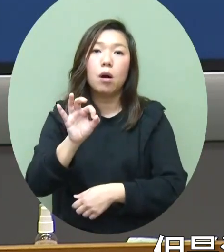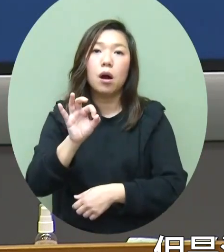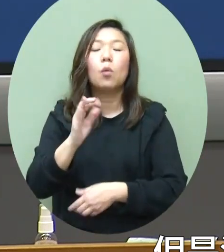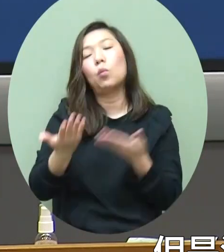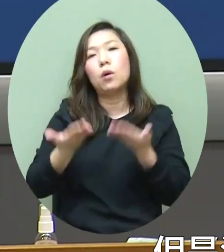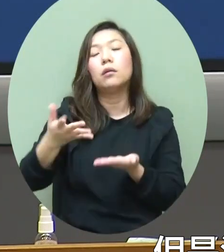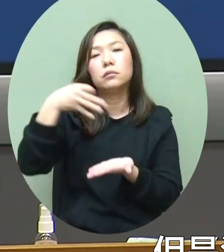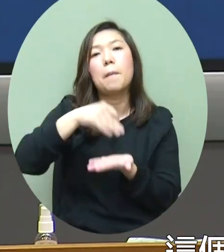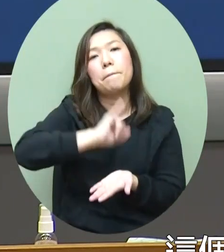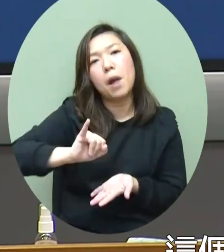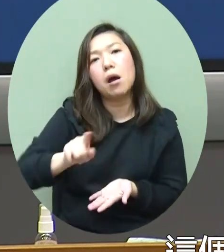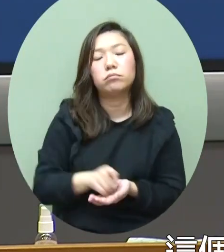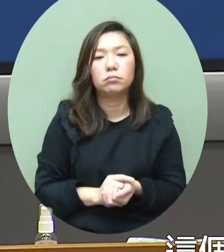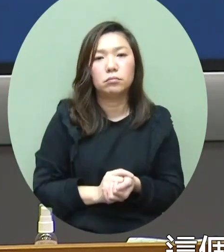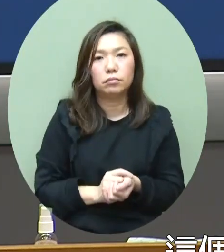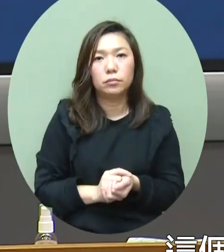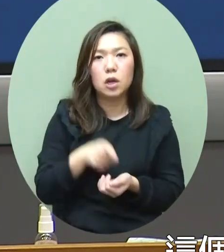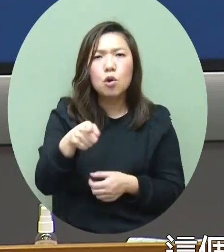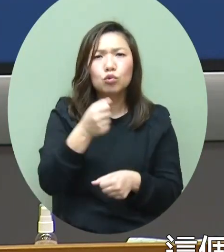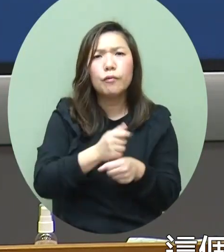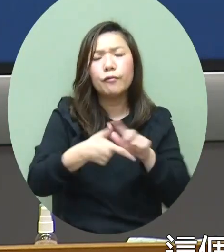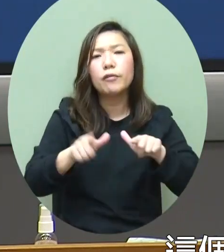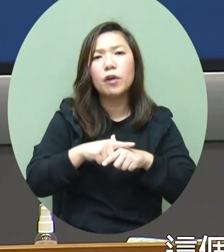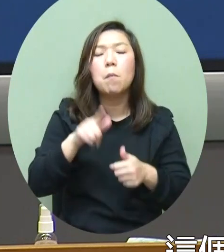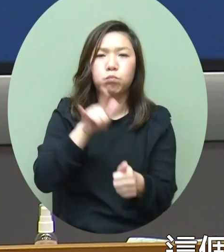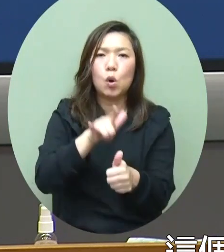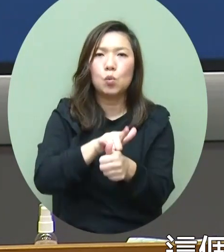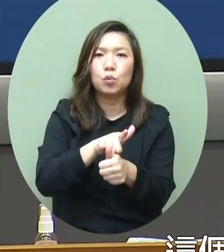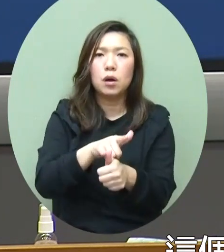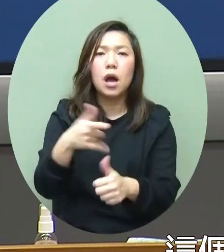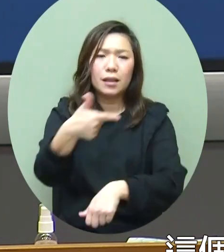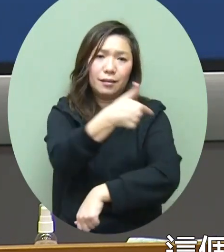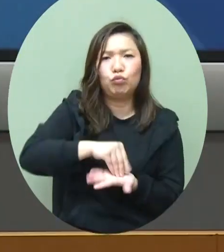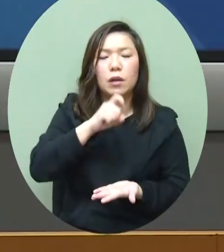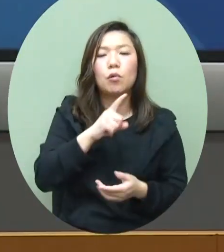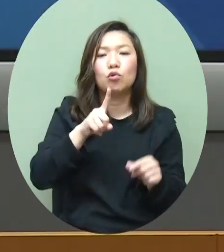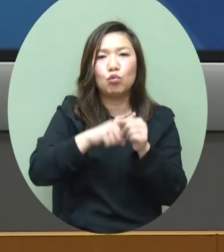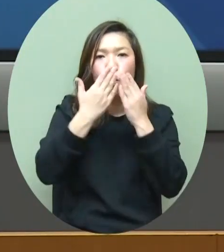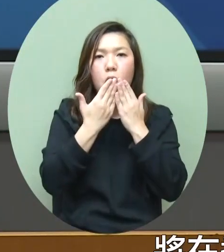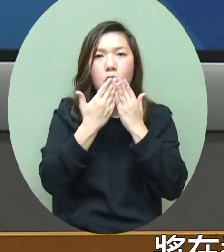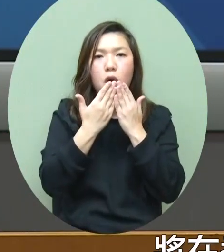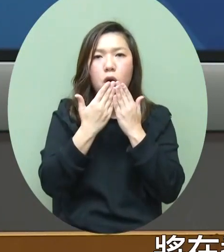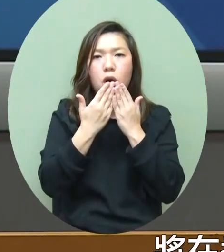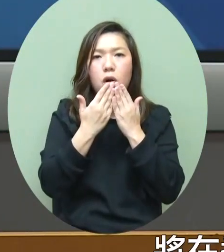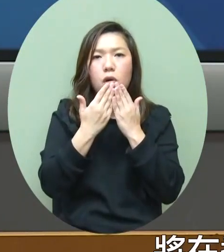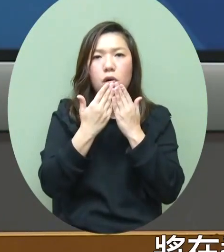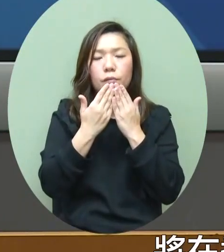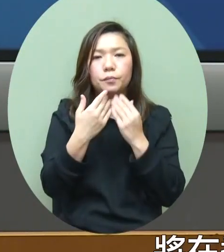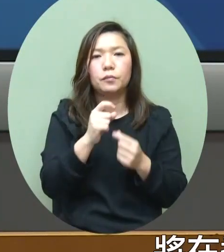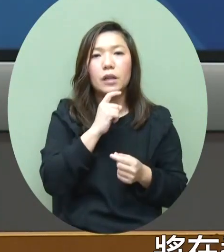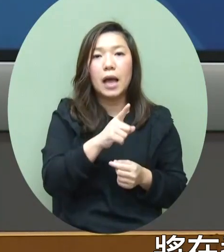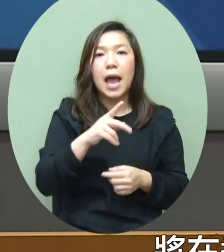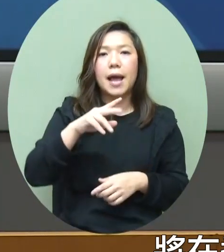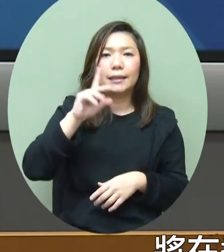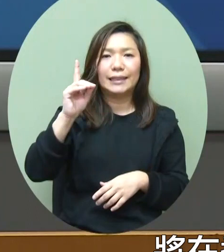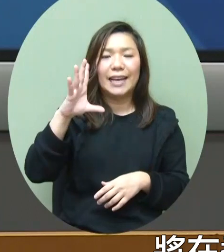怕不能夠參加了。這個的做法呢其實是保護這些沒有打針的同學。 在中學呢就會在香港中學文憑